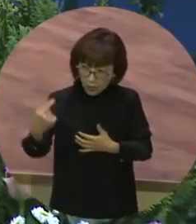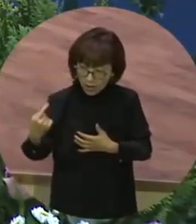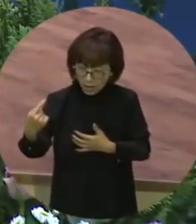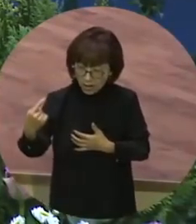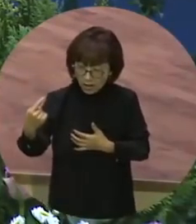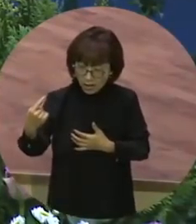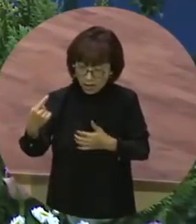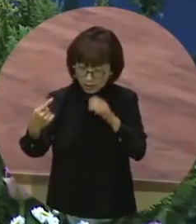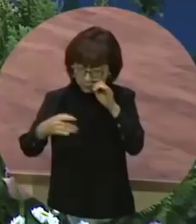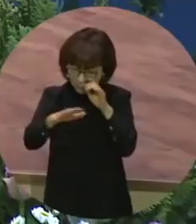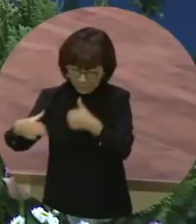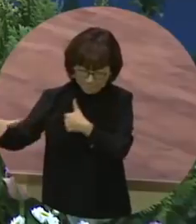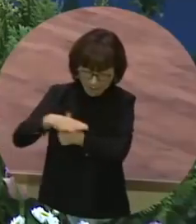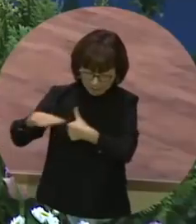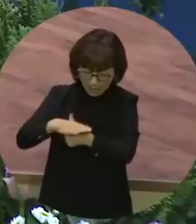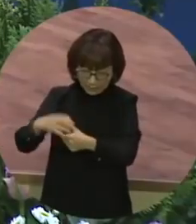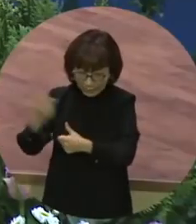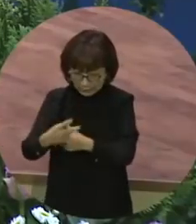지금 두려워하는 건,